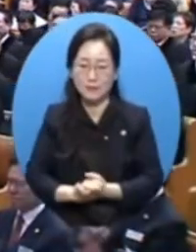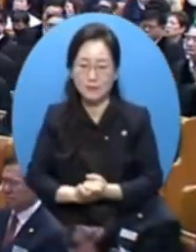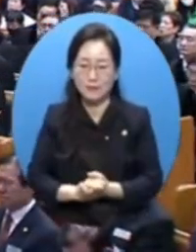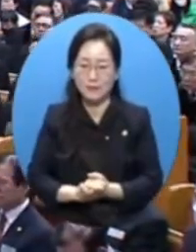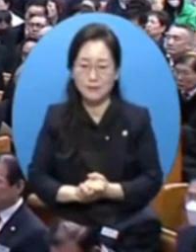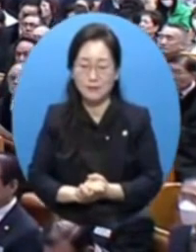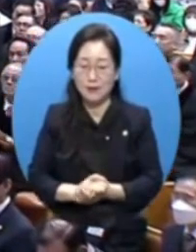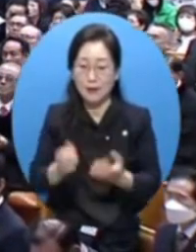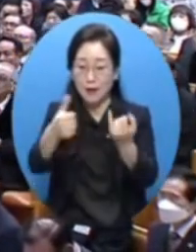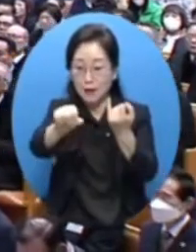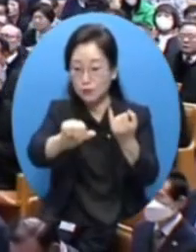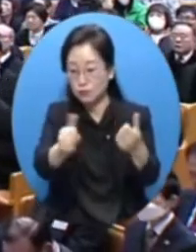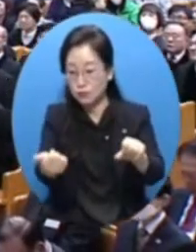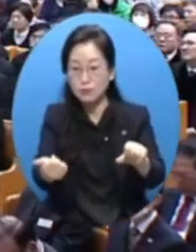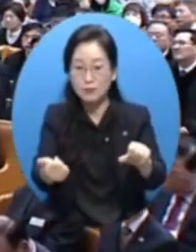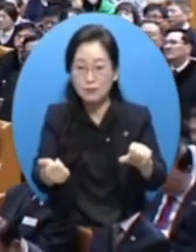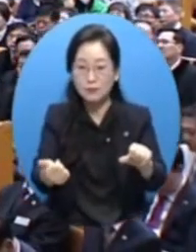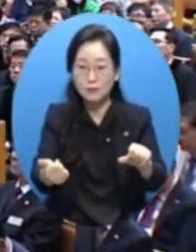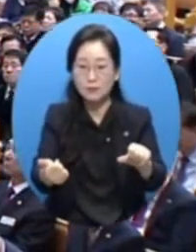아들의 죽음 앞에